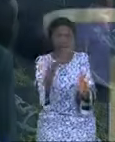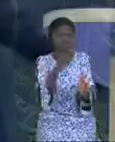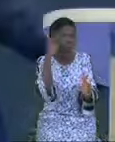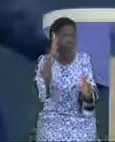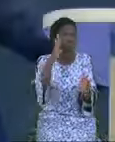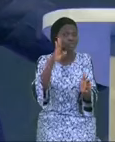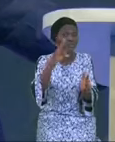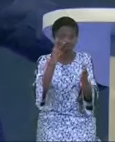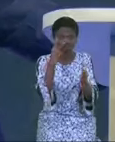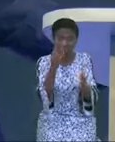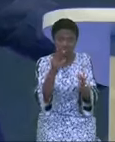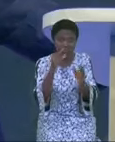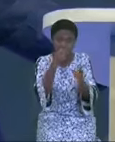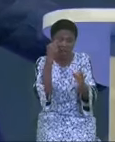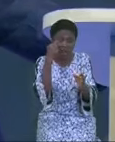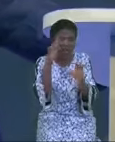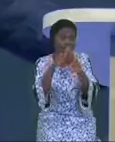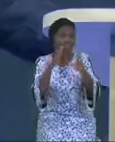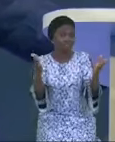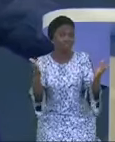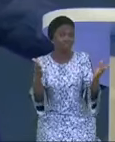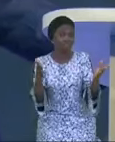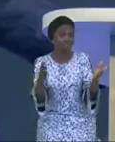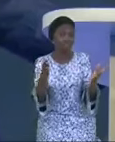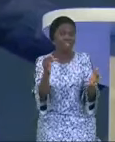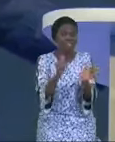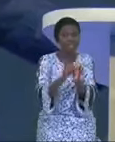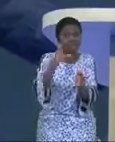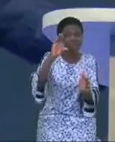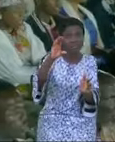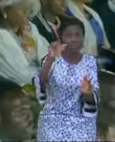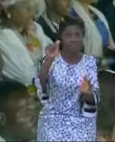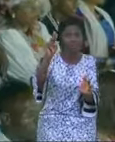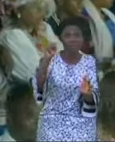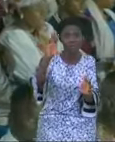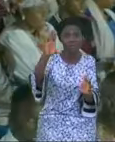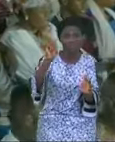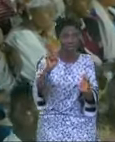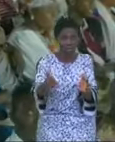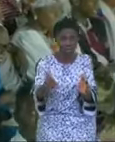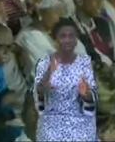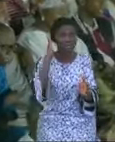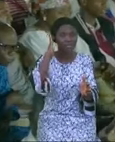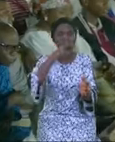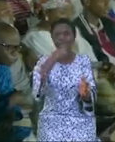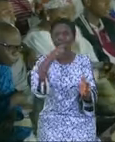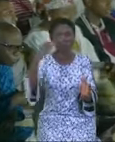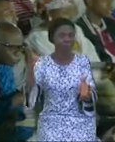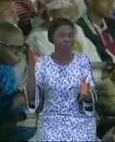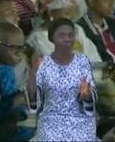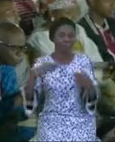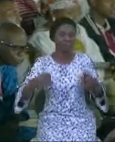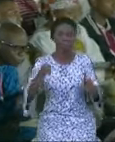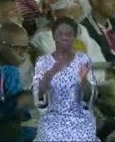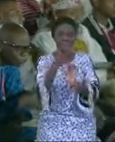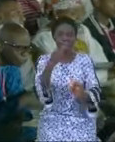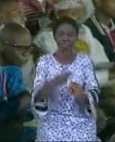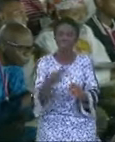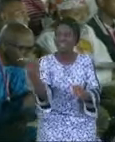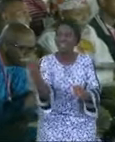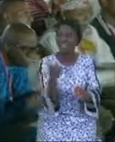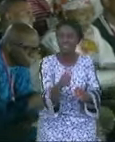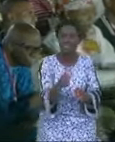est-ce que je suis venu vous dire vous que atteint de cancer ce concept va se dessécher tout impossible de